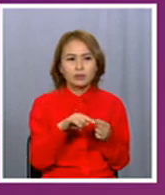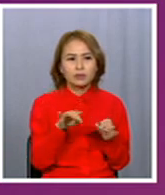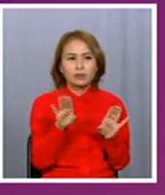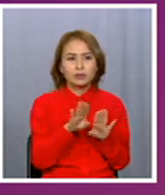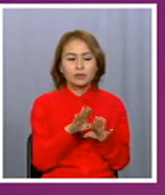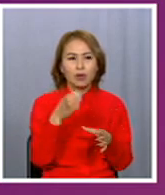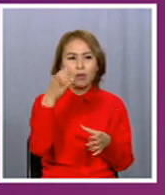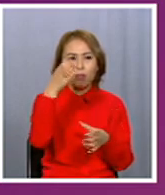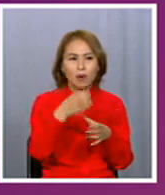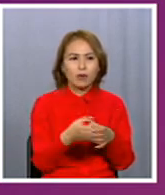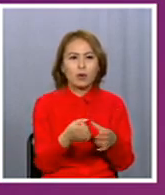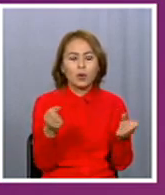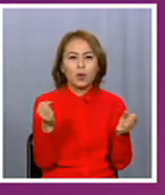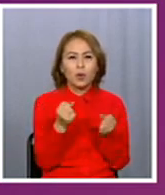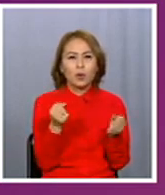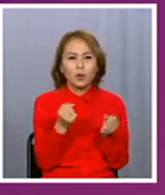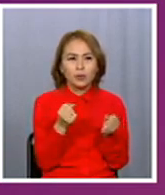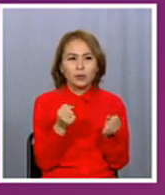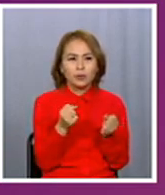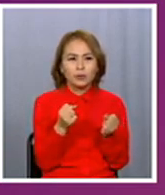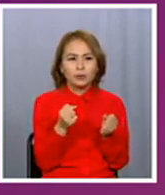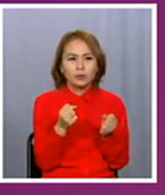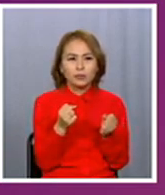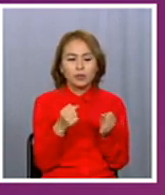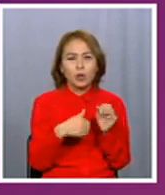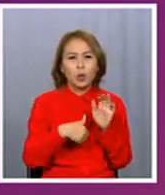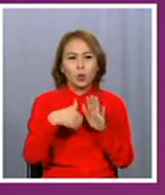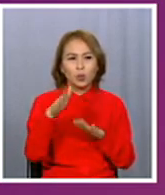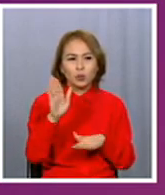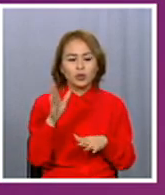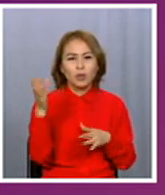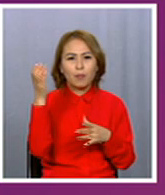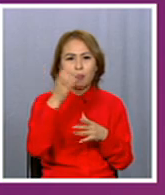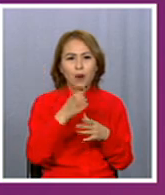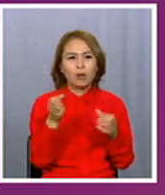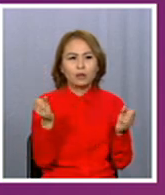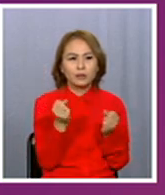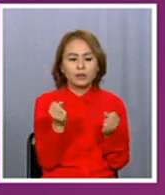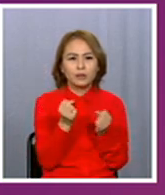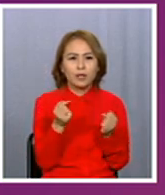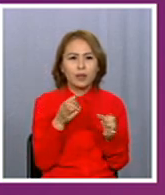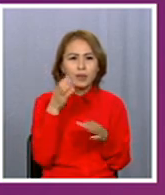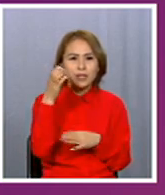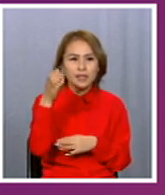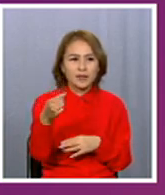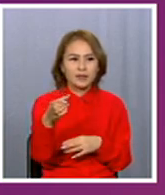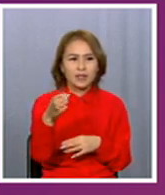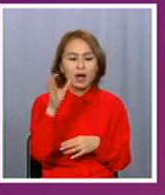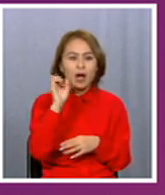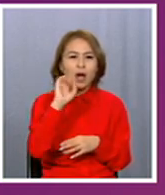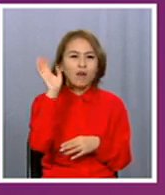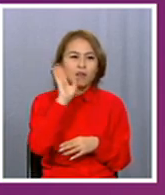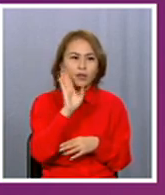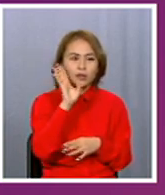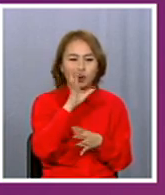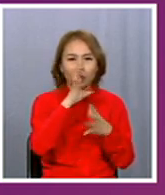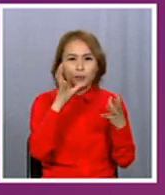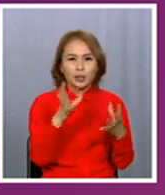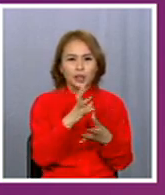бутылку под холодной струей. Лучше поставить бутылку в холодильник, а воду